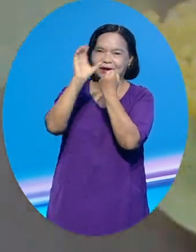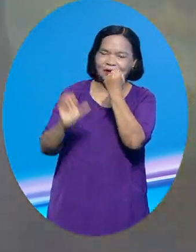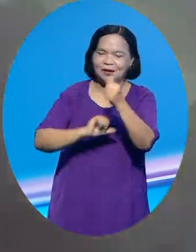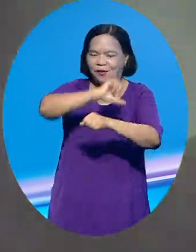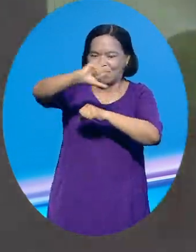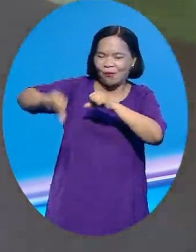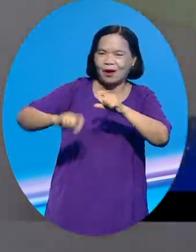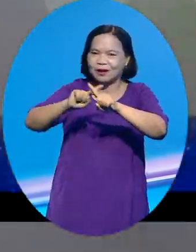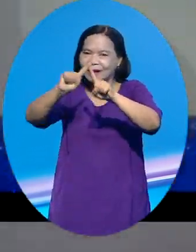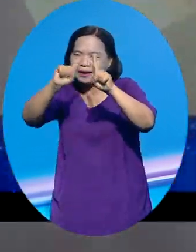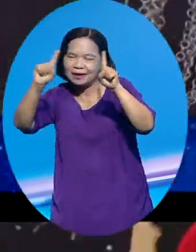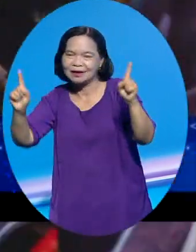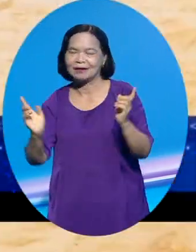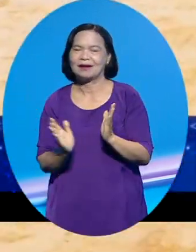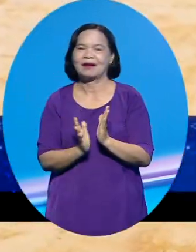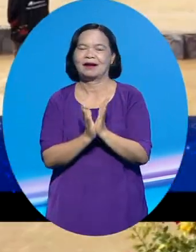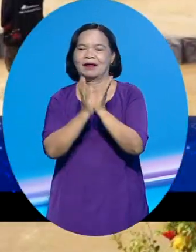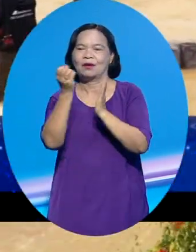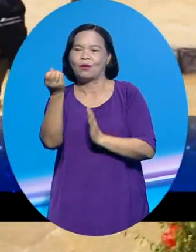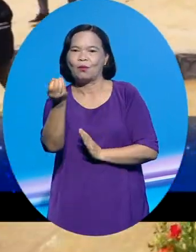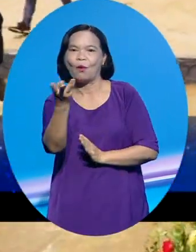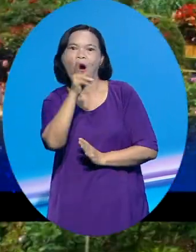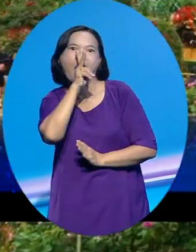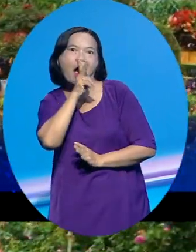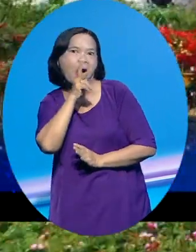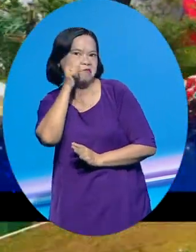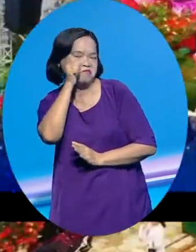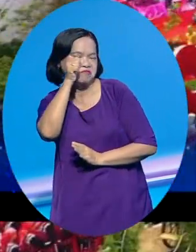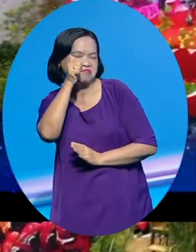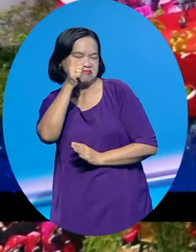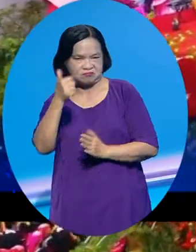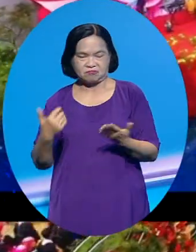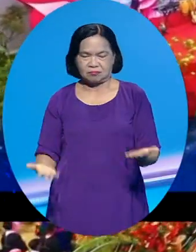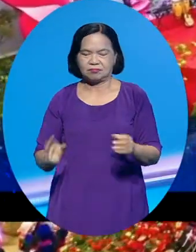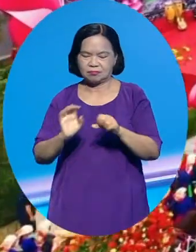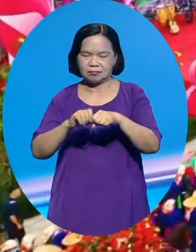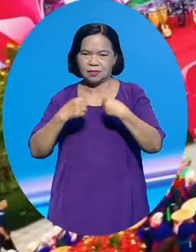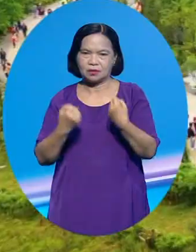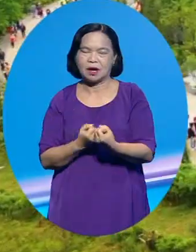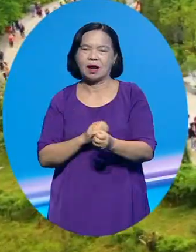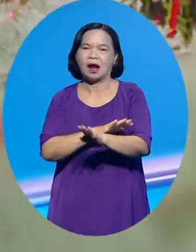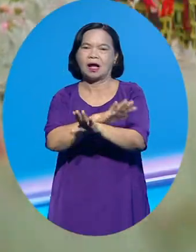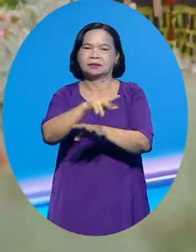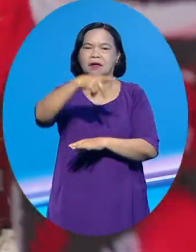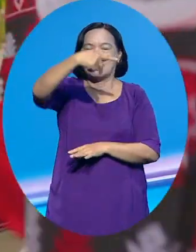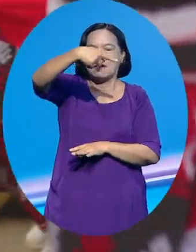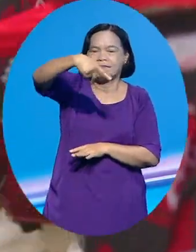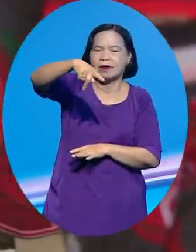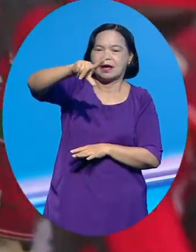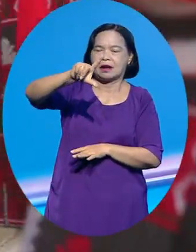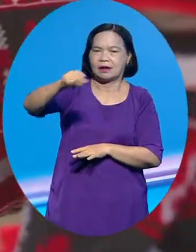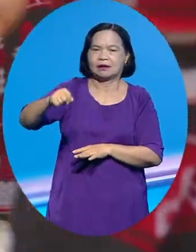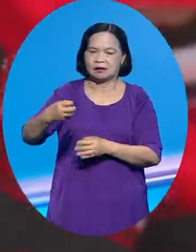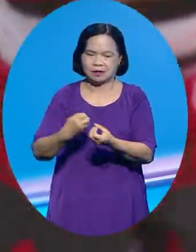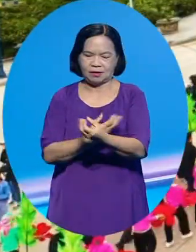đặc sắc. Điển hình là lễ hội Hoa hồng Fansipan lớn nhất từ trước đến nay đã được tổ chức tại Sun World Fansipan Legend trong khuôn